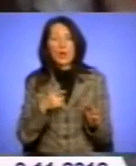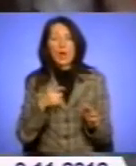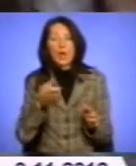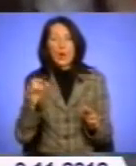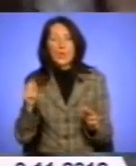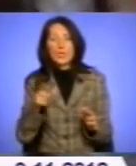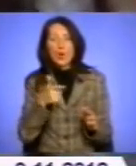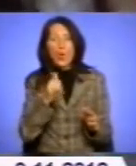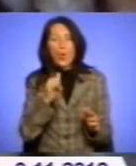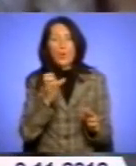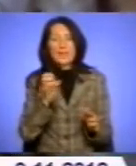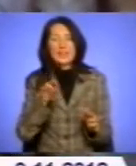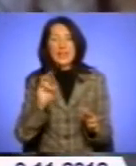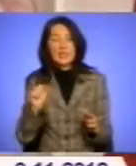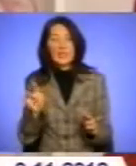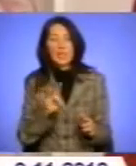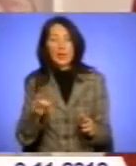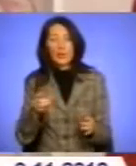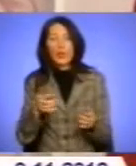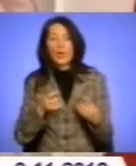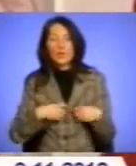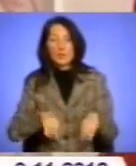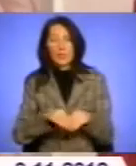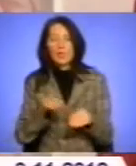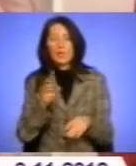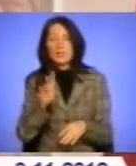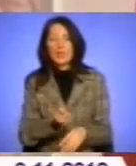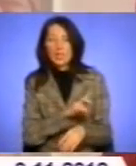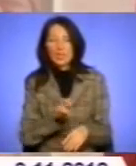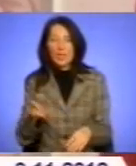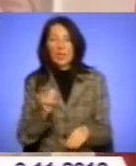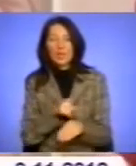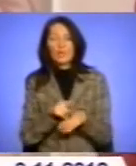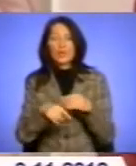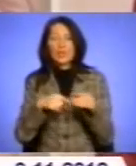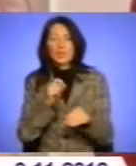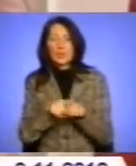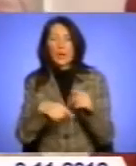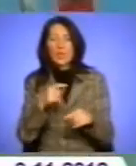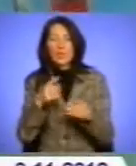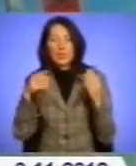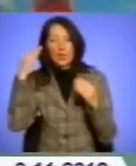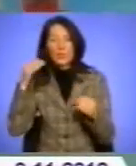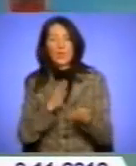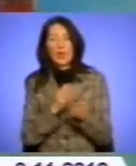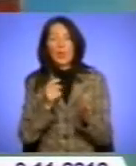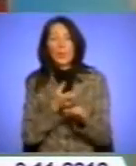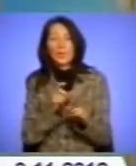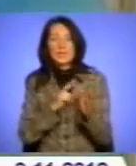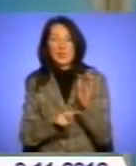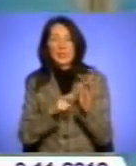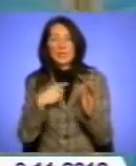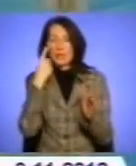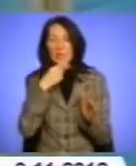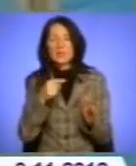нині Тернопільська область, у родині священика. Творча спадщина Лепкого становить понад 80 власних книг. У тому числі